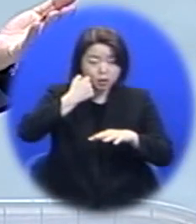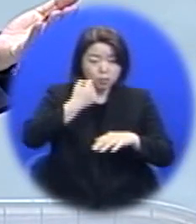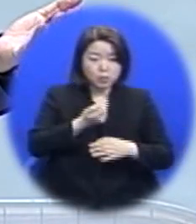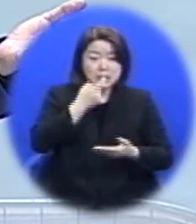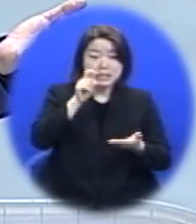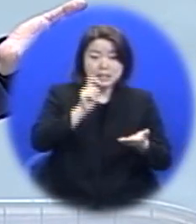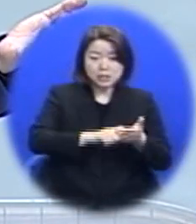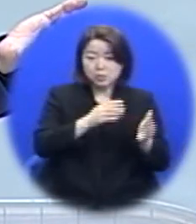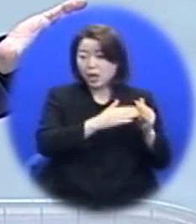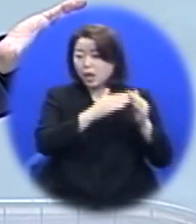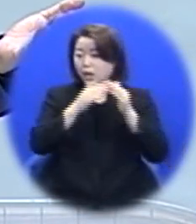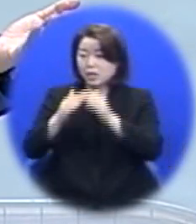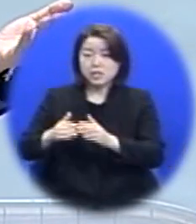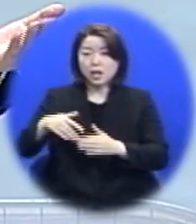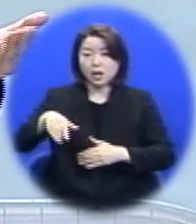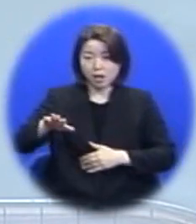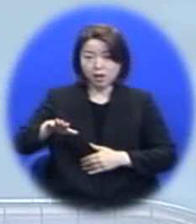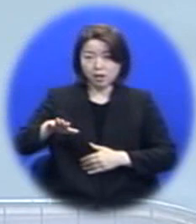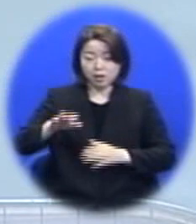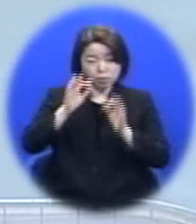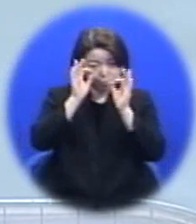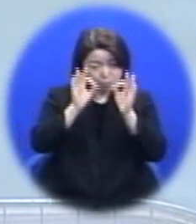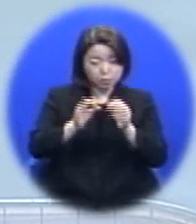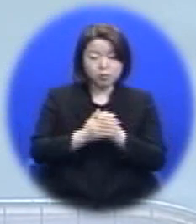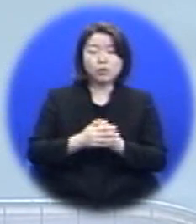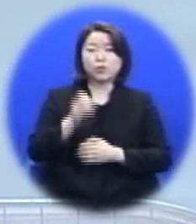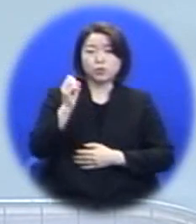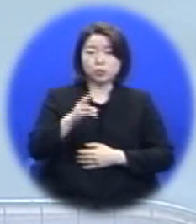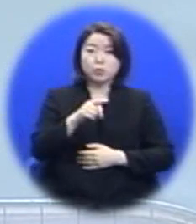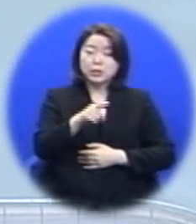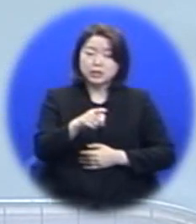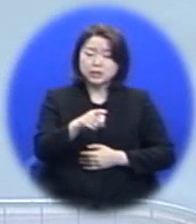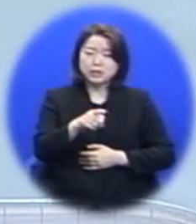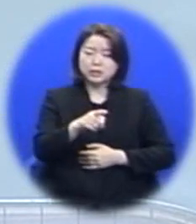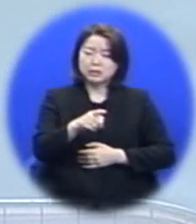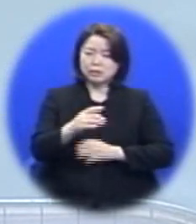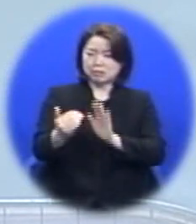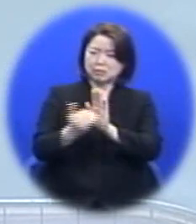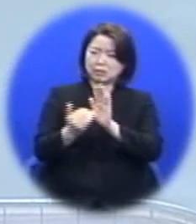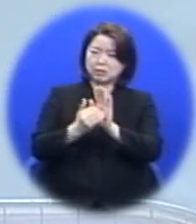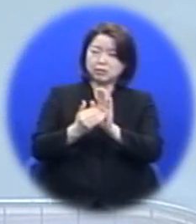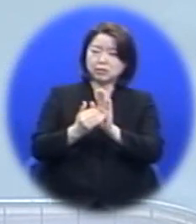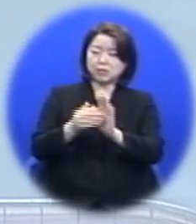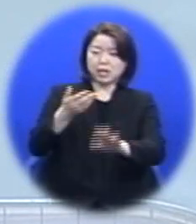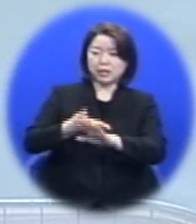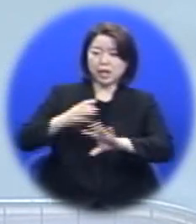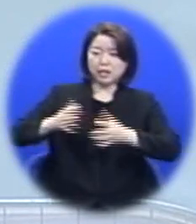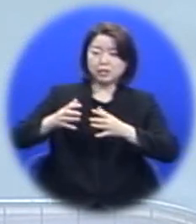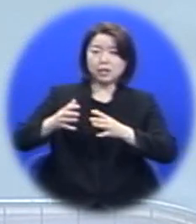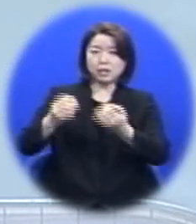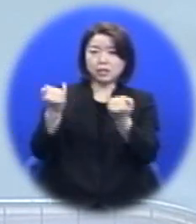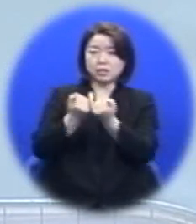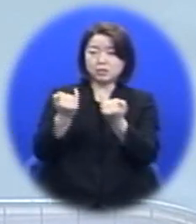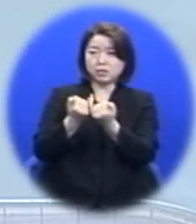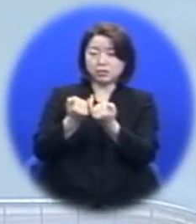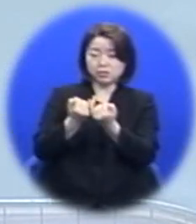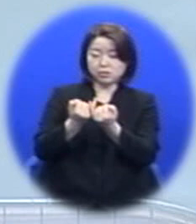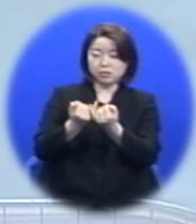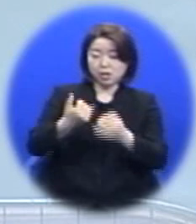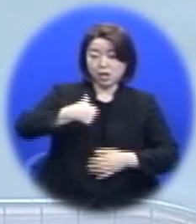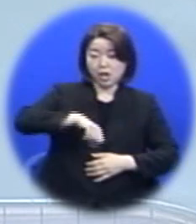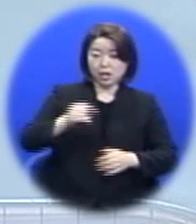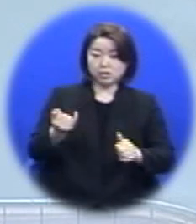이사를 가버린 일이나 하나님이 금하셨던 이방 여인을 며느리로 둘씩이나 맞이한